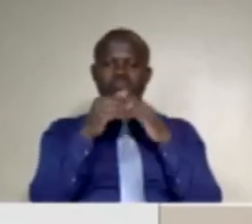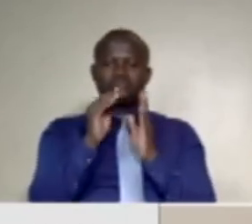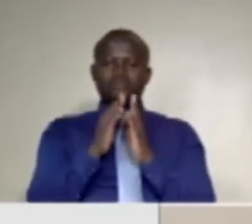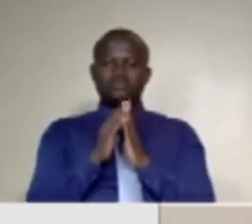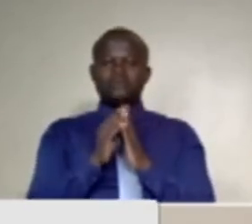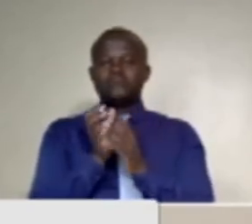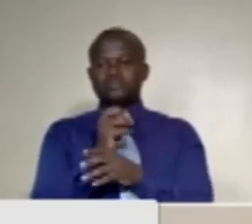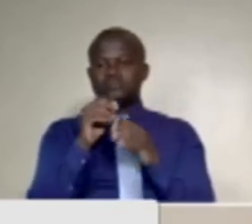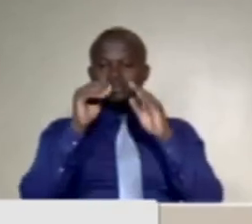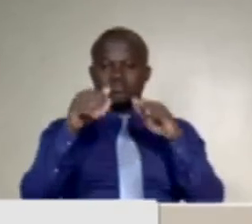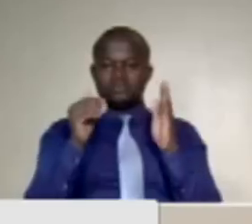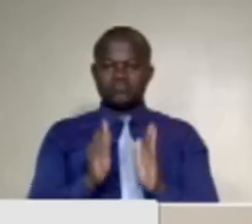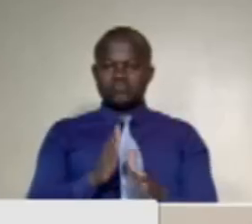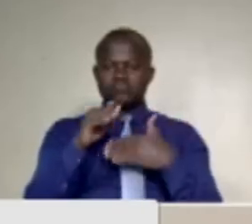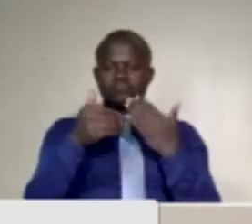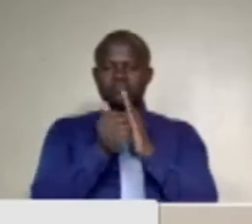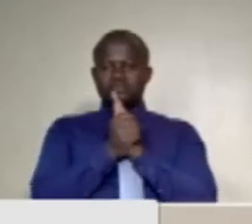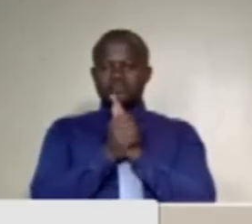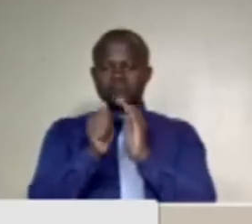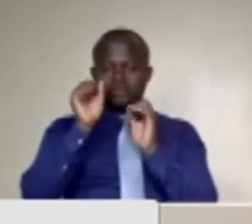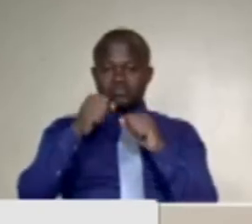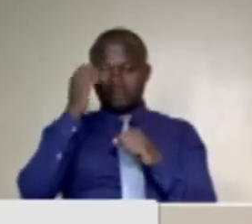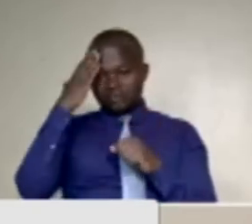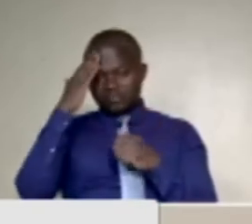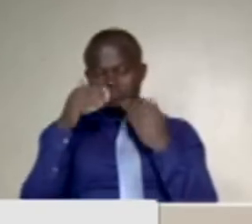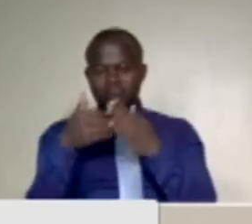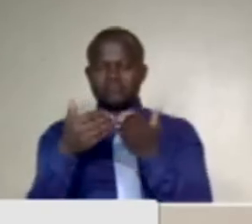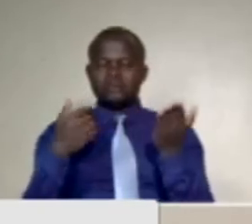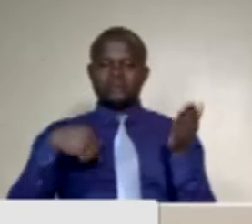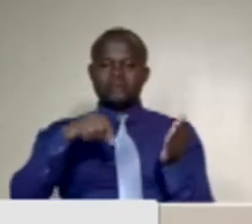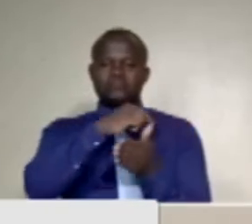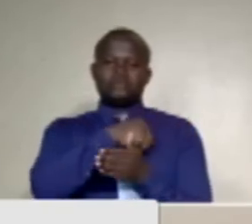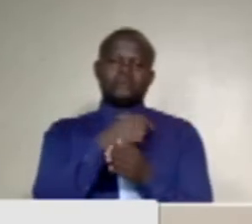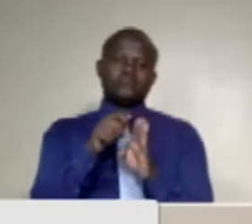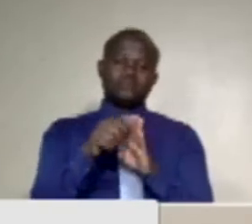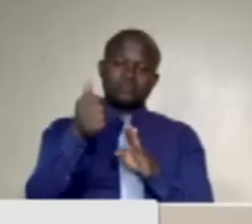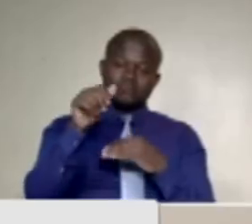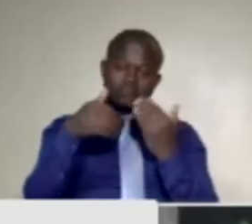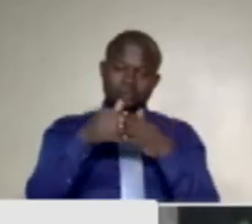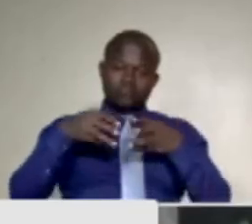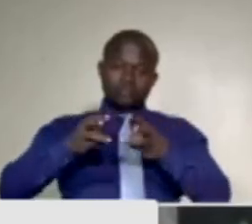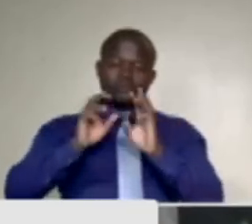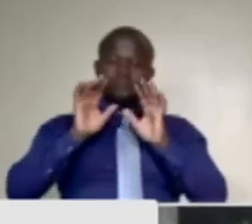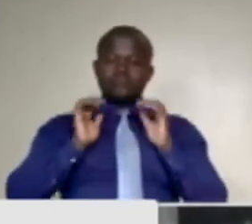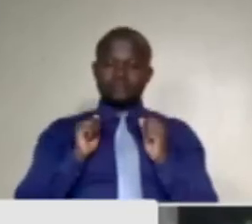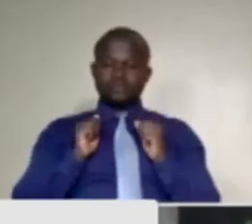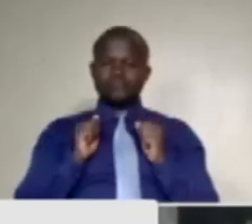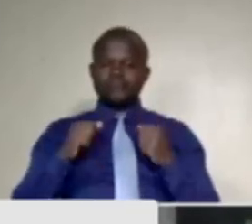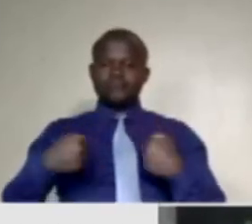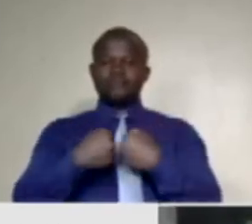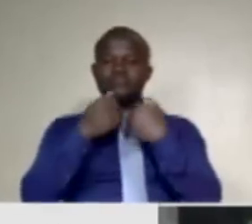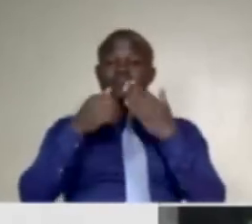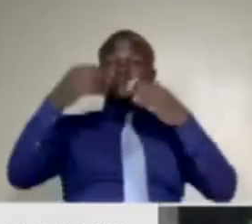hari abajyanama b'ubuhinzi babihuguriwe bashobora kuba bamenya indwara yafashe urutoki rwabo n'uburyo bayirinda ingaruka za